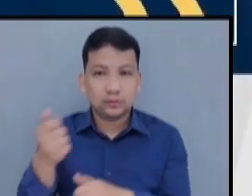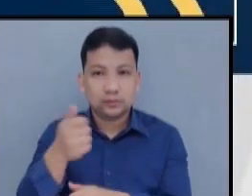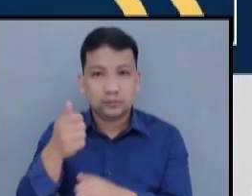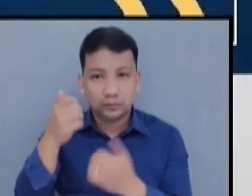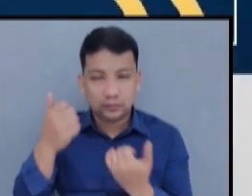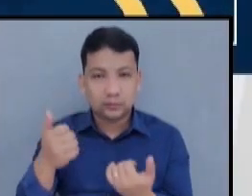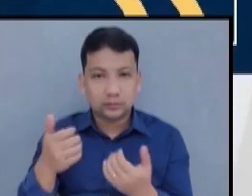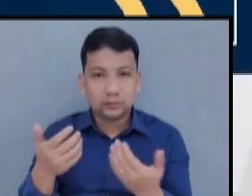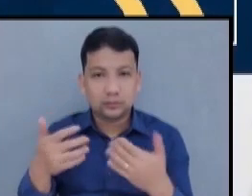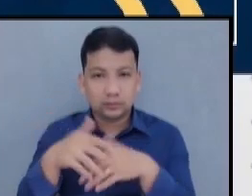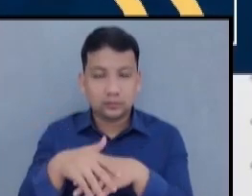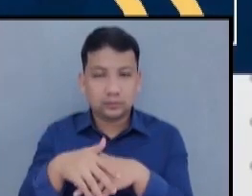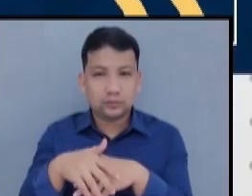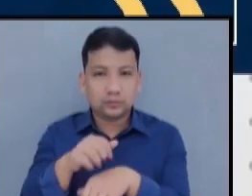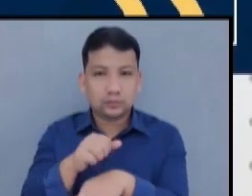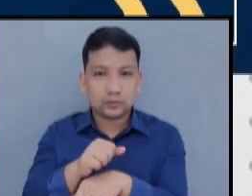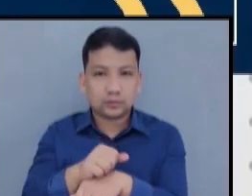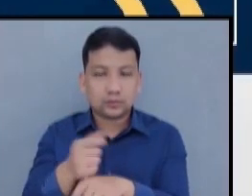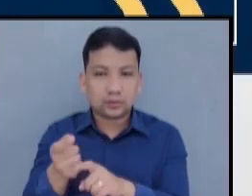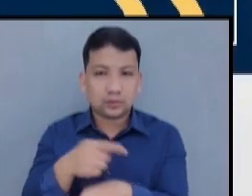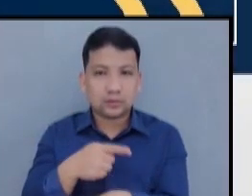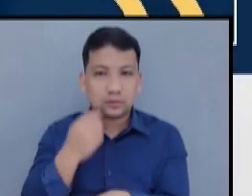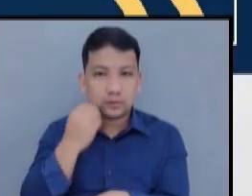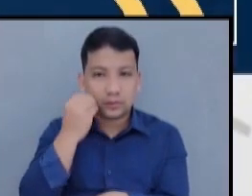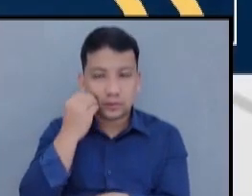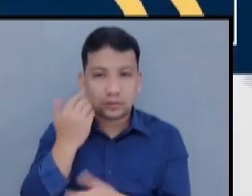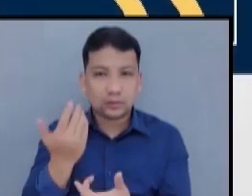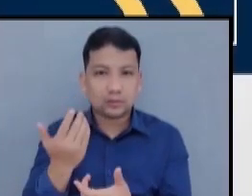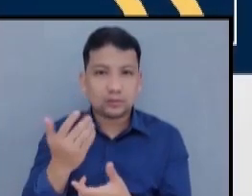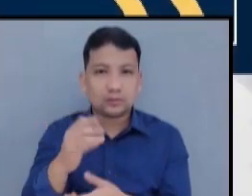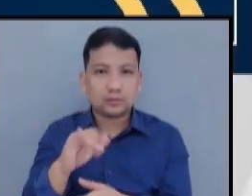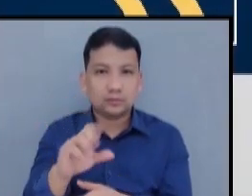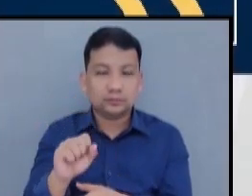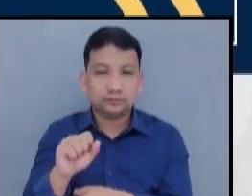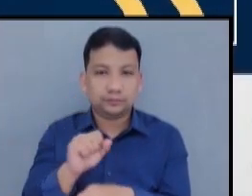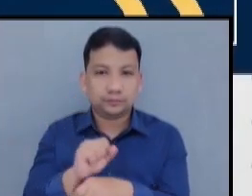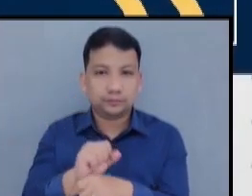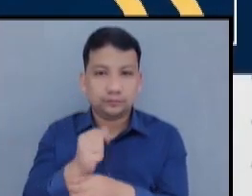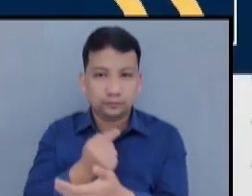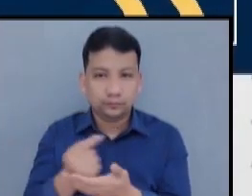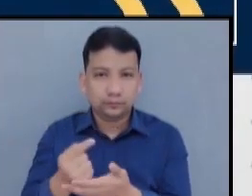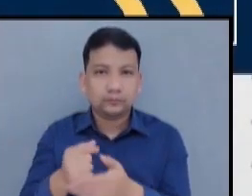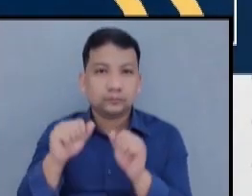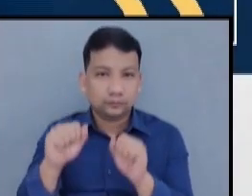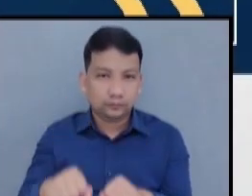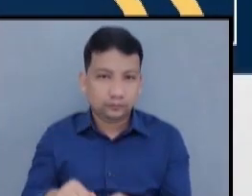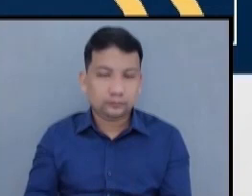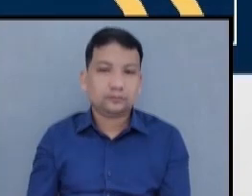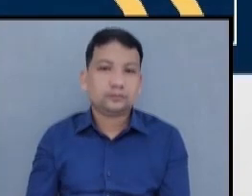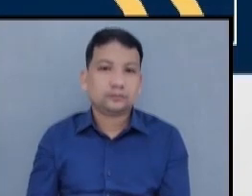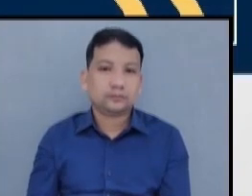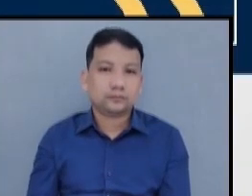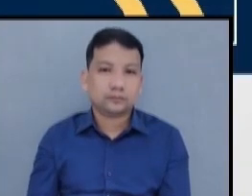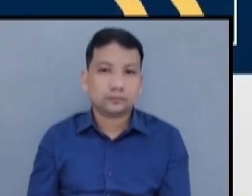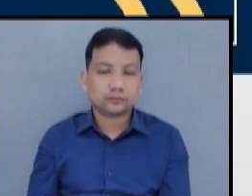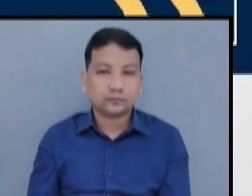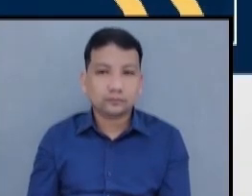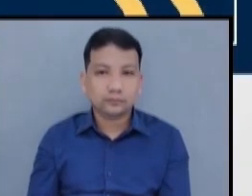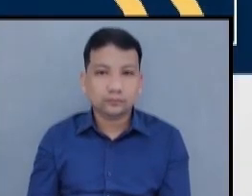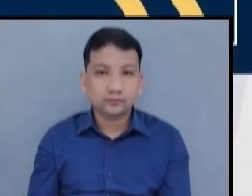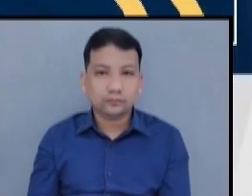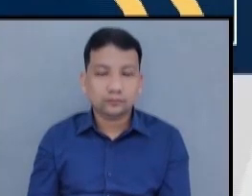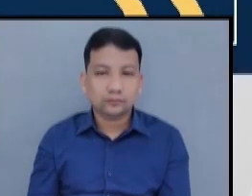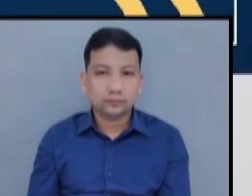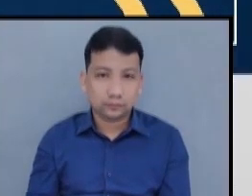combination of a work from home and a compressed work week. Pwede po yon. So, example, you have